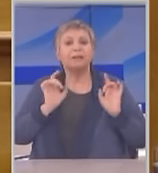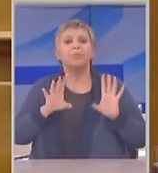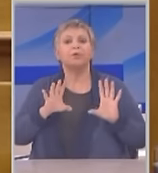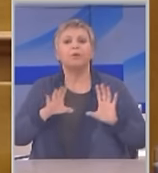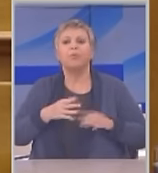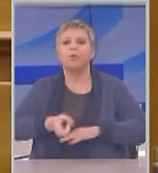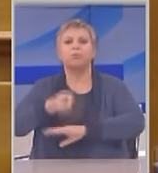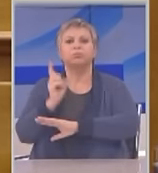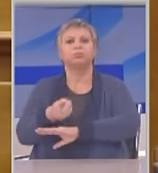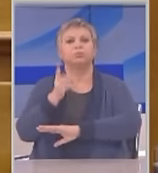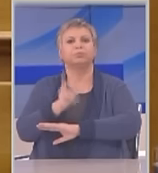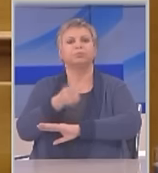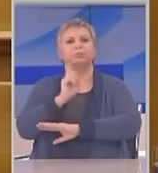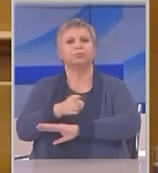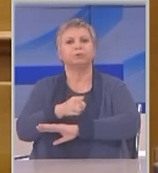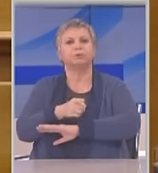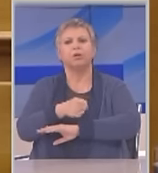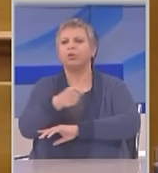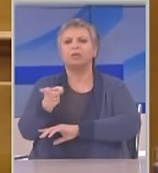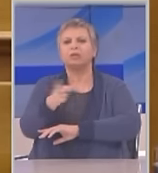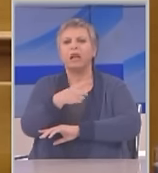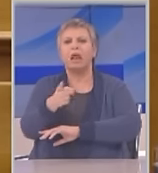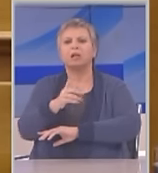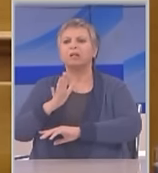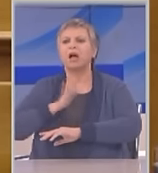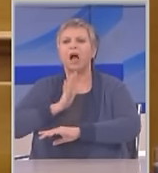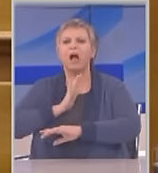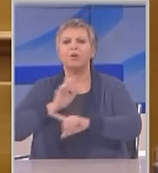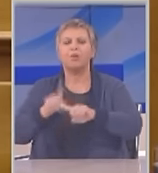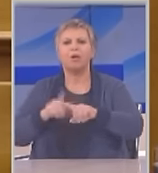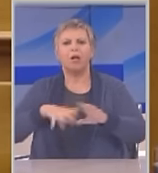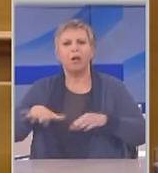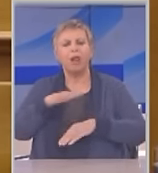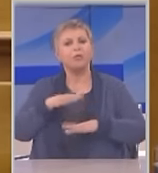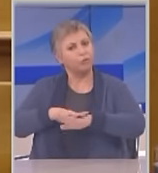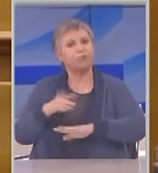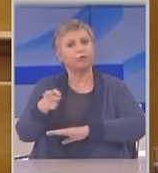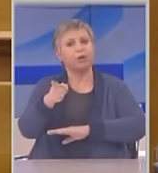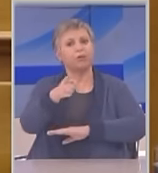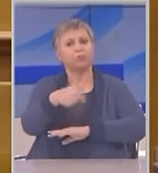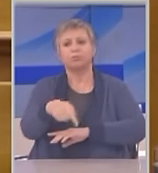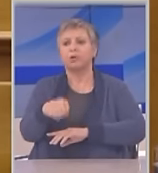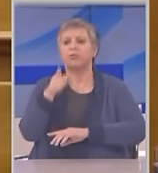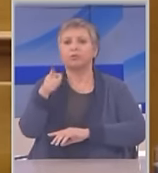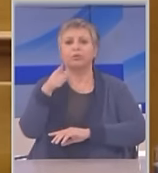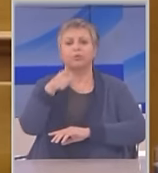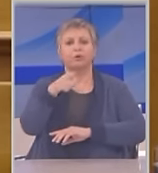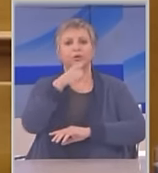πολίτες ότι είναι αυτοί υπεύθυνοι για τη χρεοκοπία. Διότι στην καλύτερη περίπτωση τα φάγατε